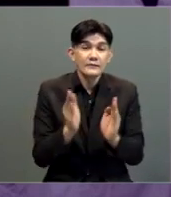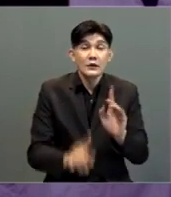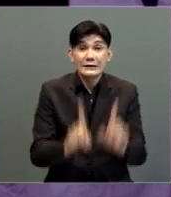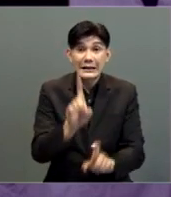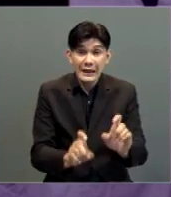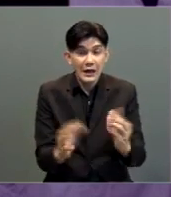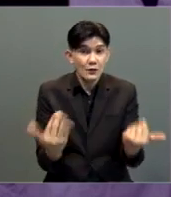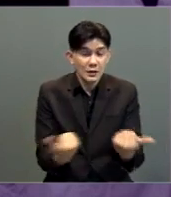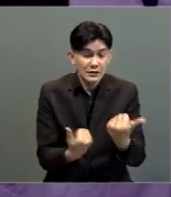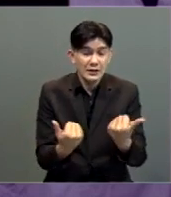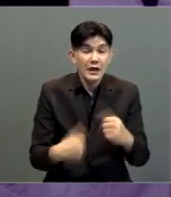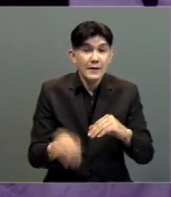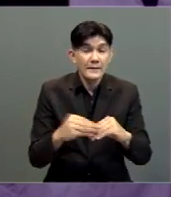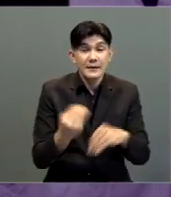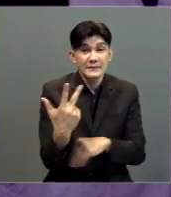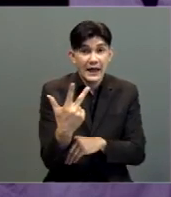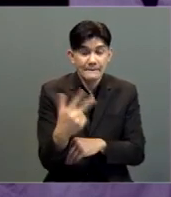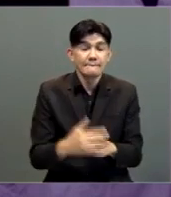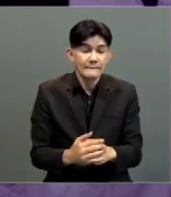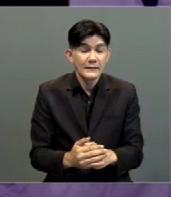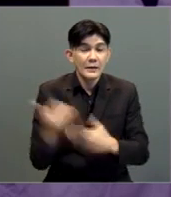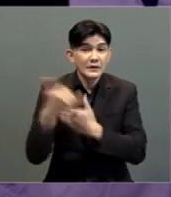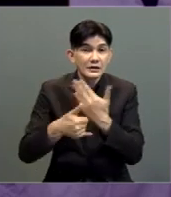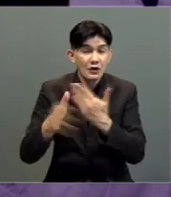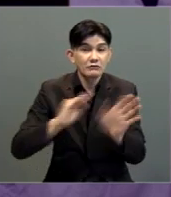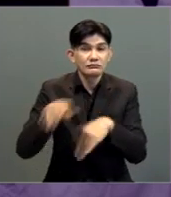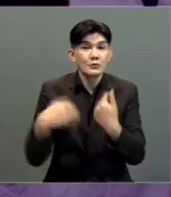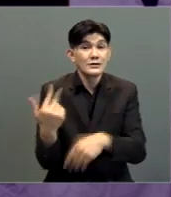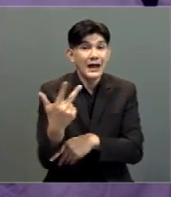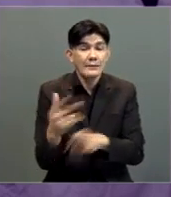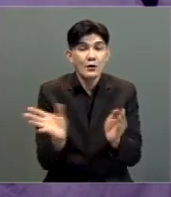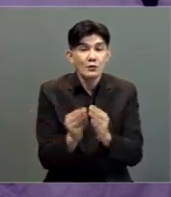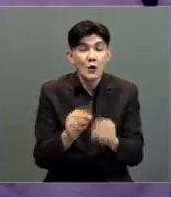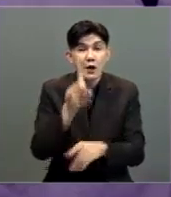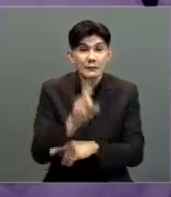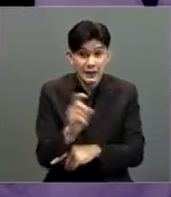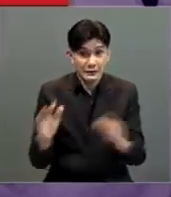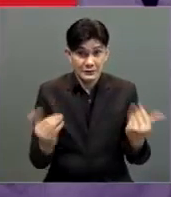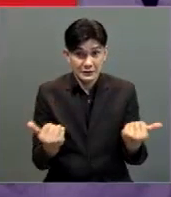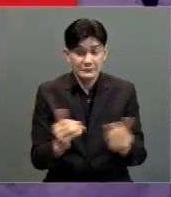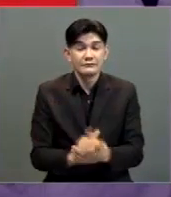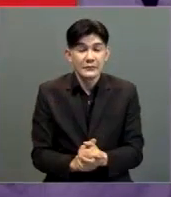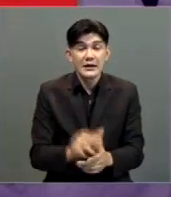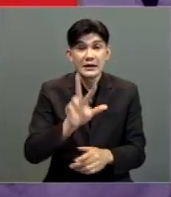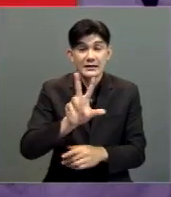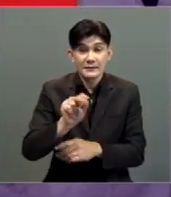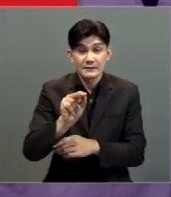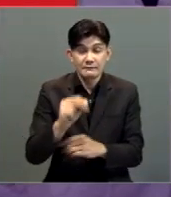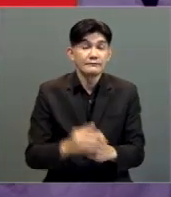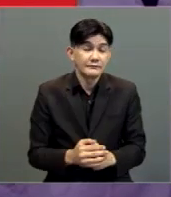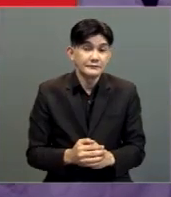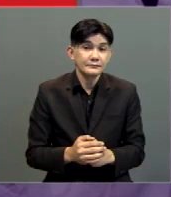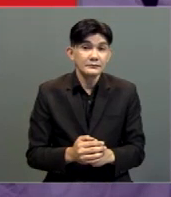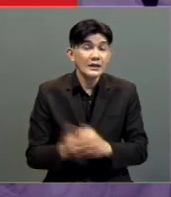ู้เสียชีวิ วันนี้มีผู้เสียชีวต 3 คนซึเป็ชาวต่างชาิทั้งหมดรวมจำนวผู้เสียชีวตสะสม 30 คน